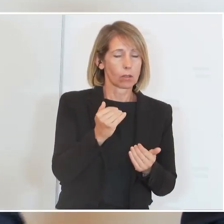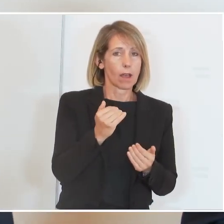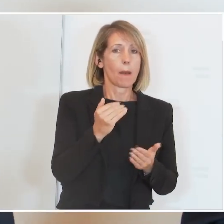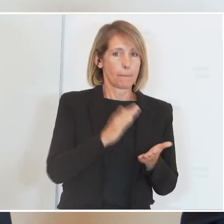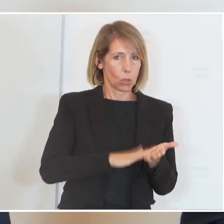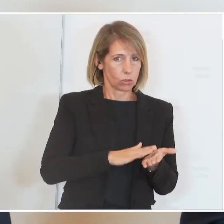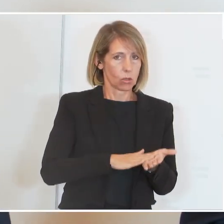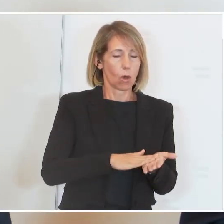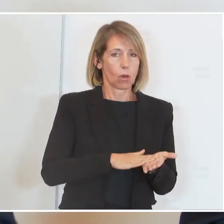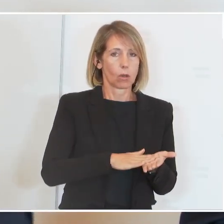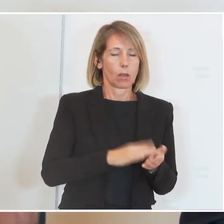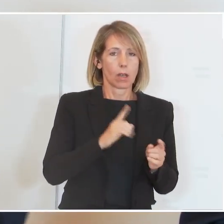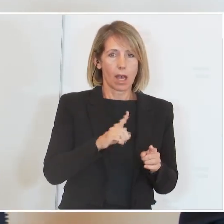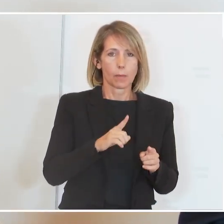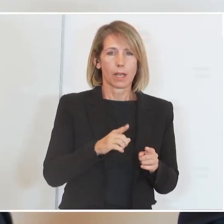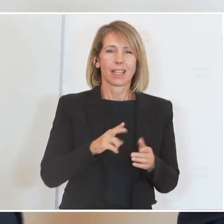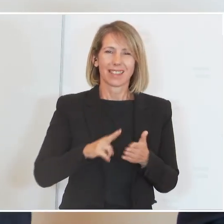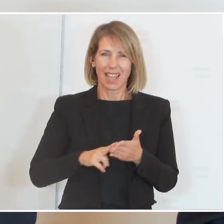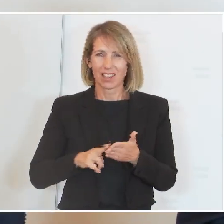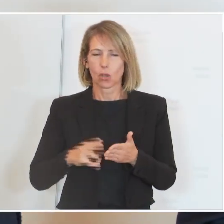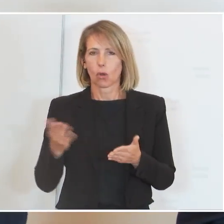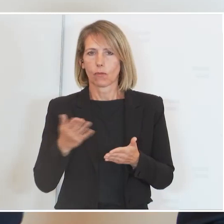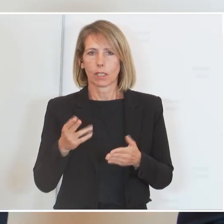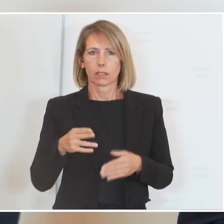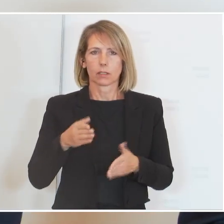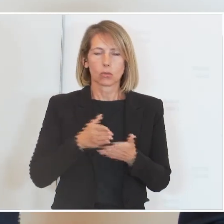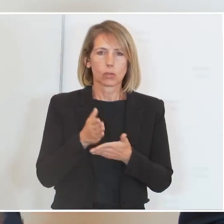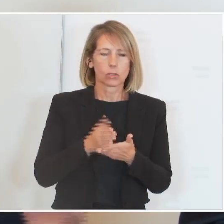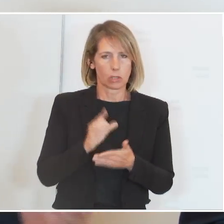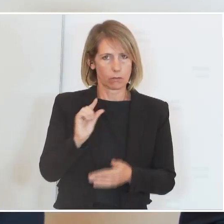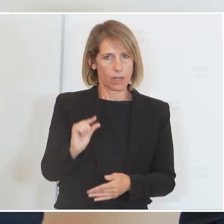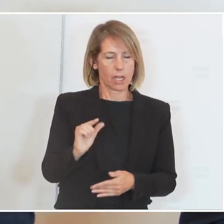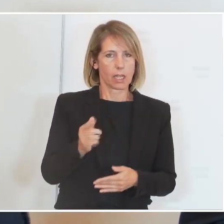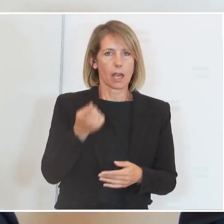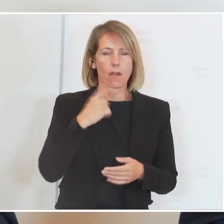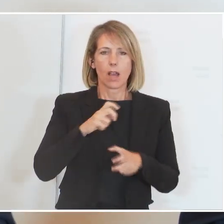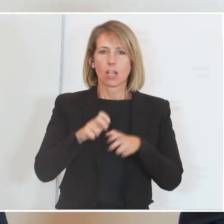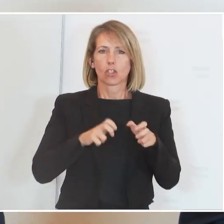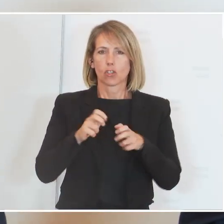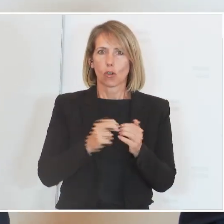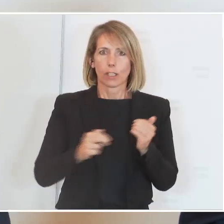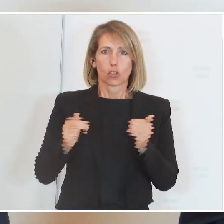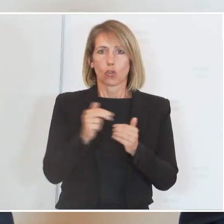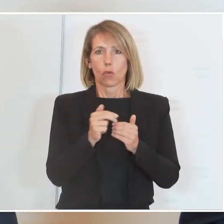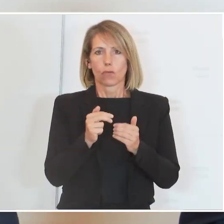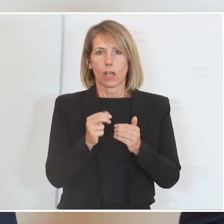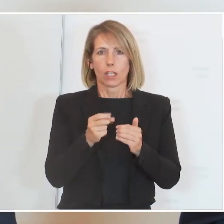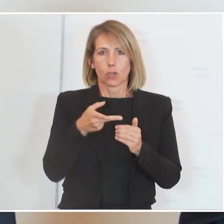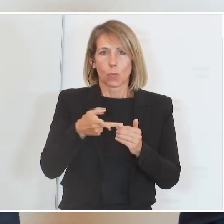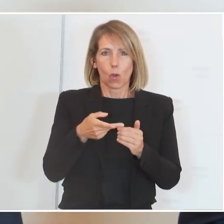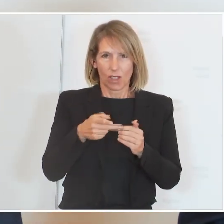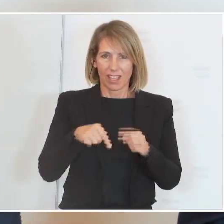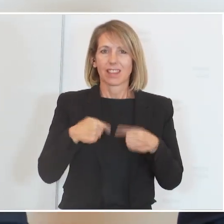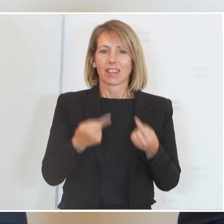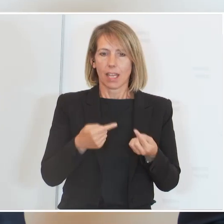brutto, aber netto im Durchschnitt weniger, weil man ja über diese Steuerstufen gesprungen ist. Dieses wird